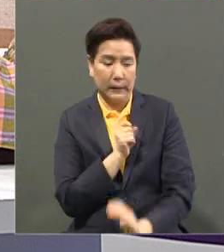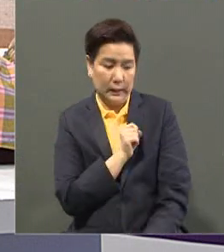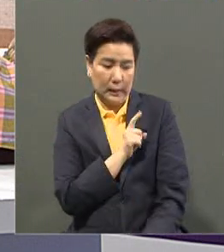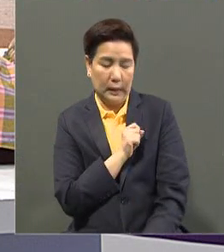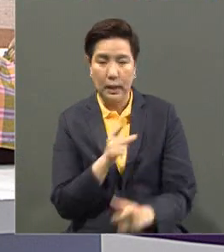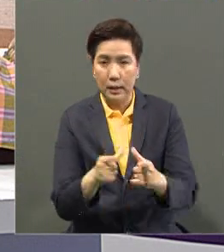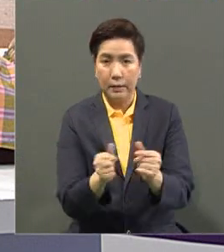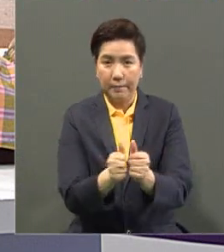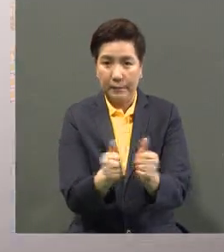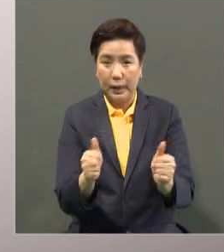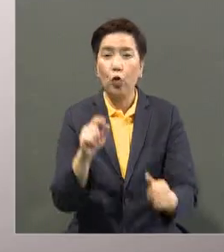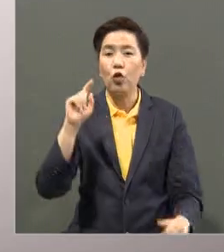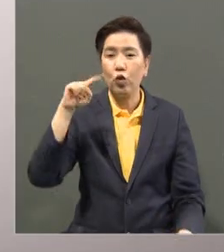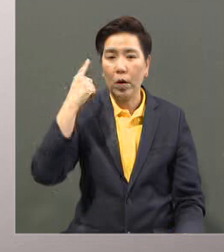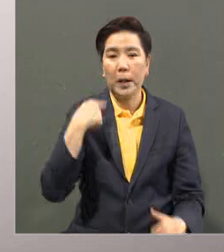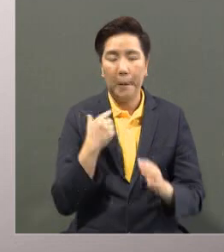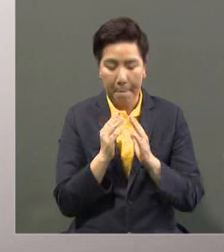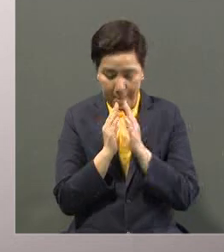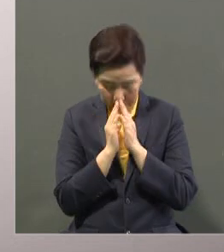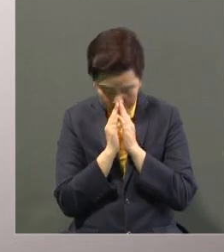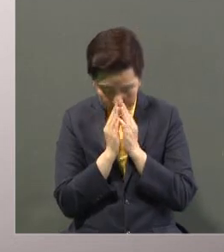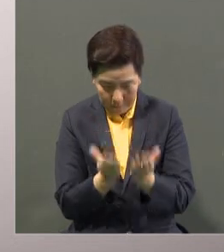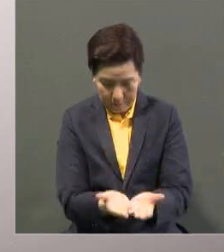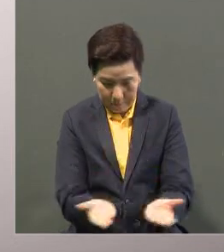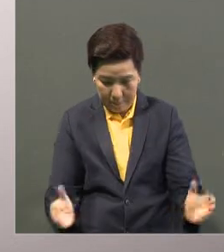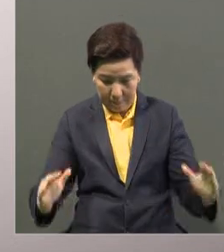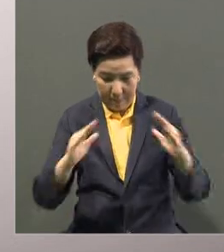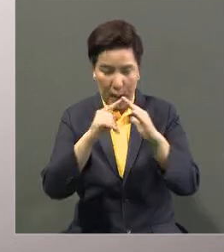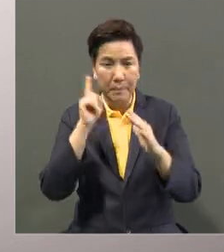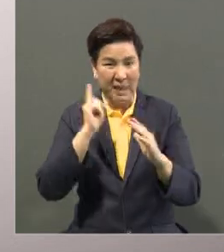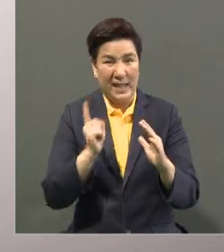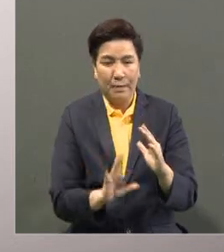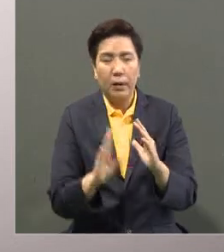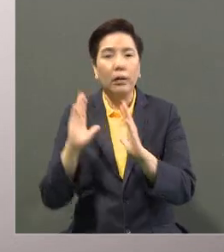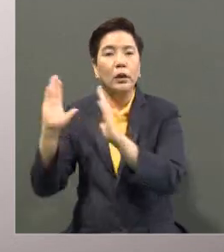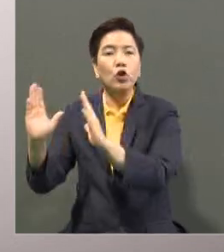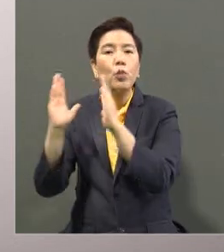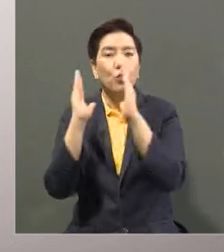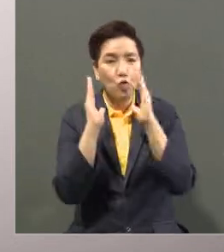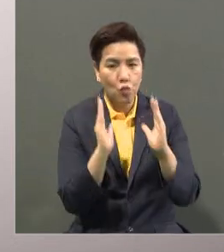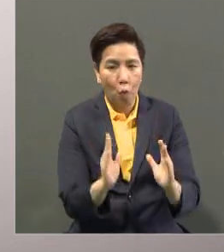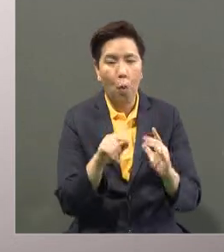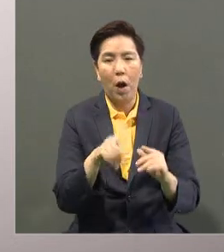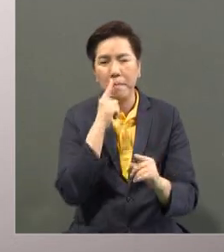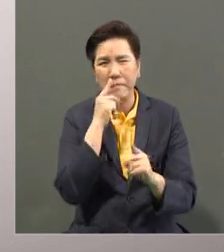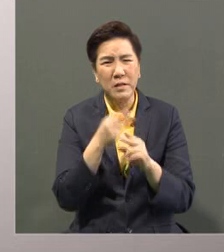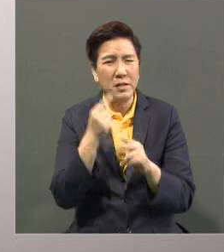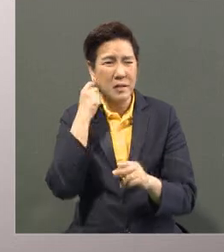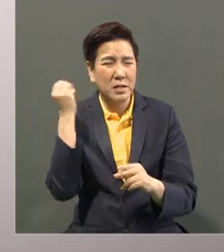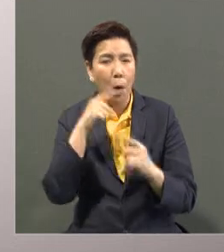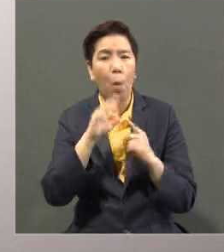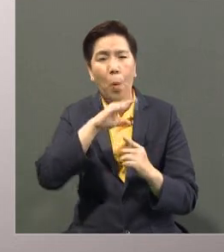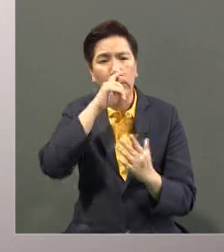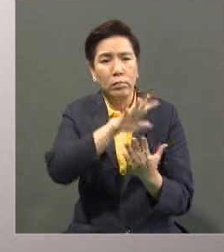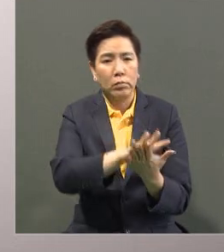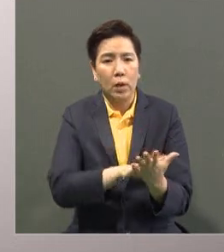สิริมงคลก่อนนะครับโดยเขาอัญเชิญพระพุทธชินราชองค์จำลองนะครับซึ่งเป็นพระพุทธรูปศักดิ์สิทธิ์คู่บ้านคู่เมืองออกมาให้พี่น้องประชาชนและนัก